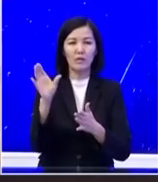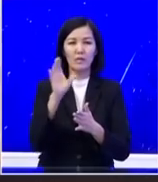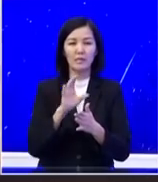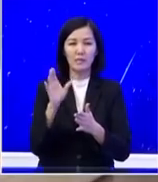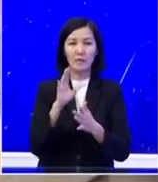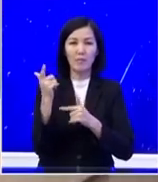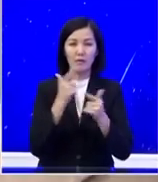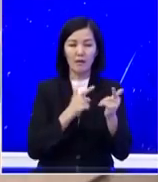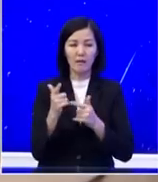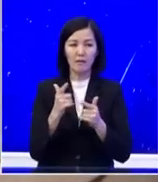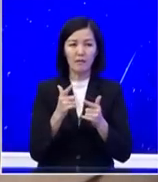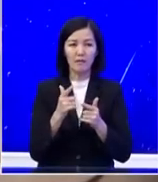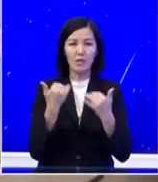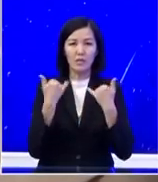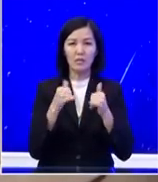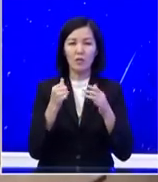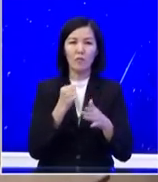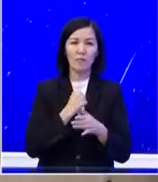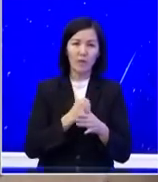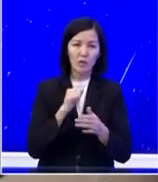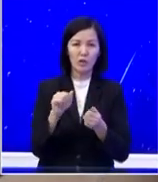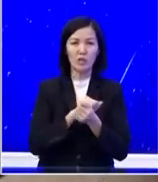столовая, библиотека, прачечная, бәрі бар.